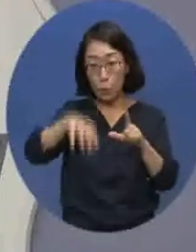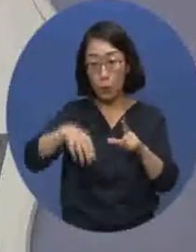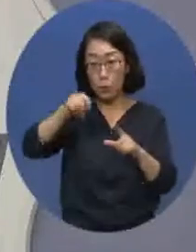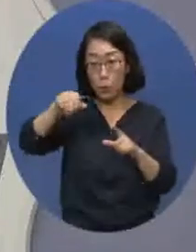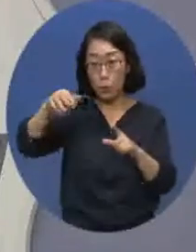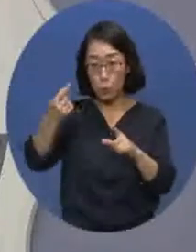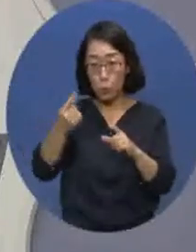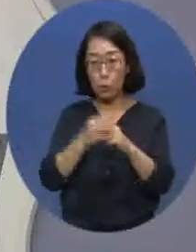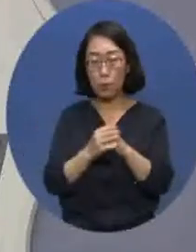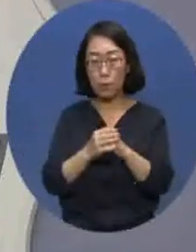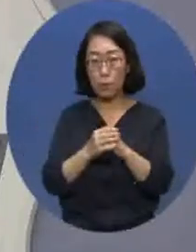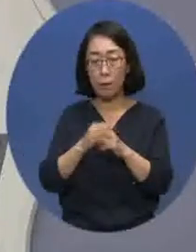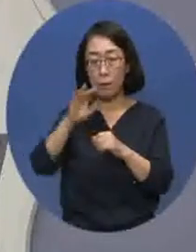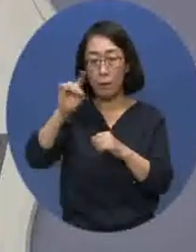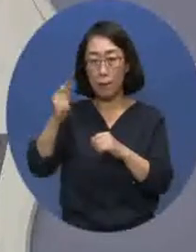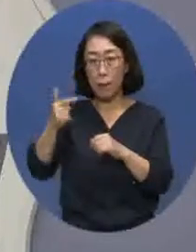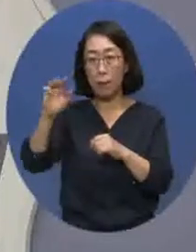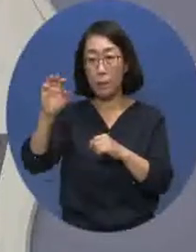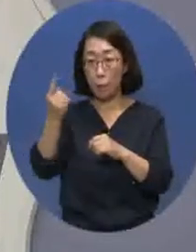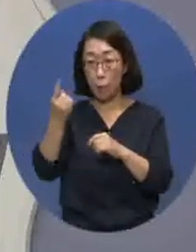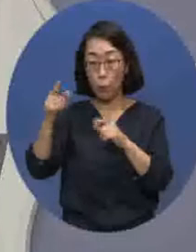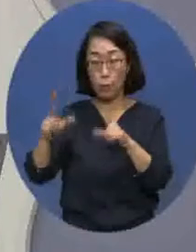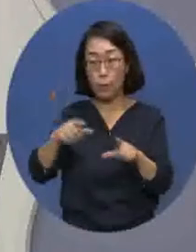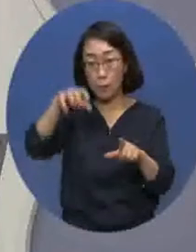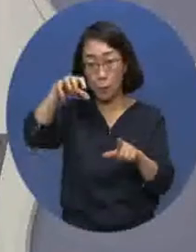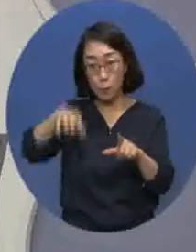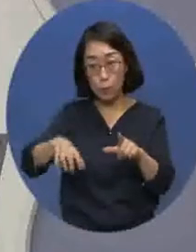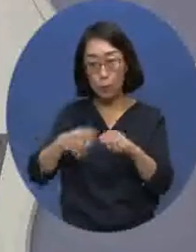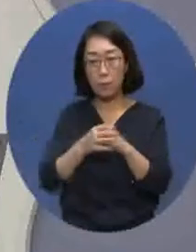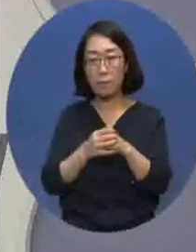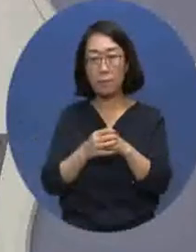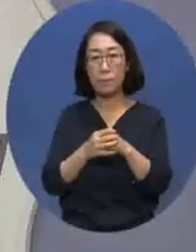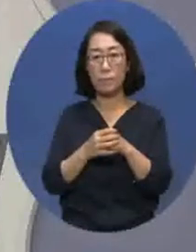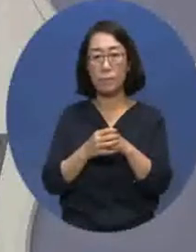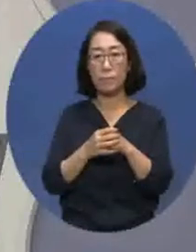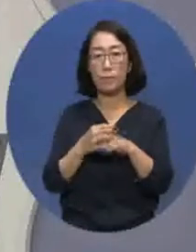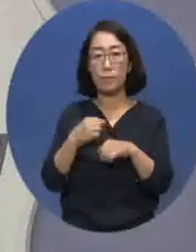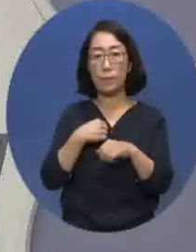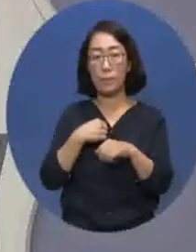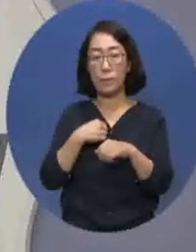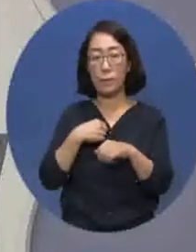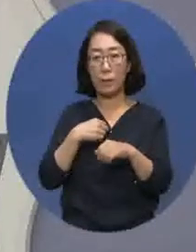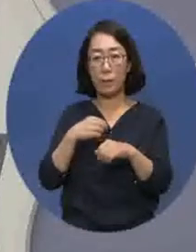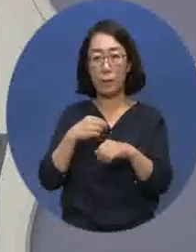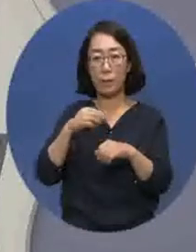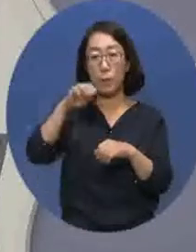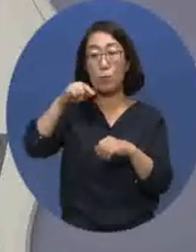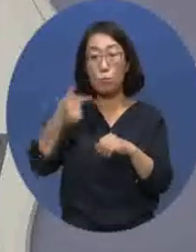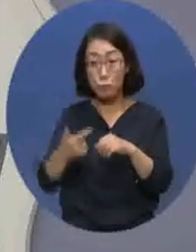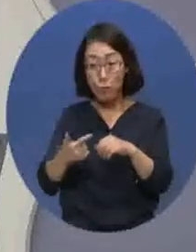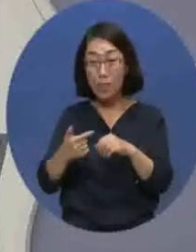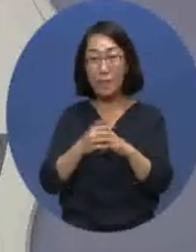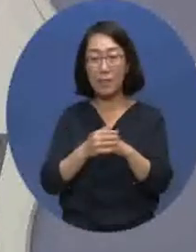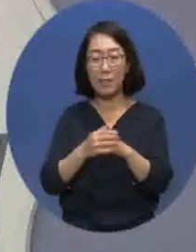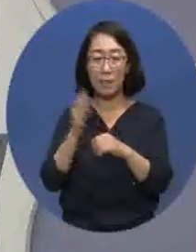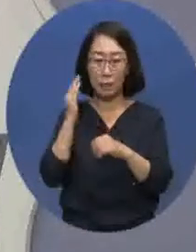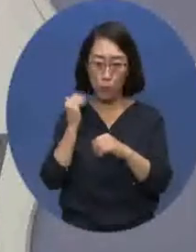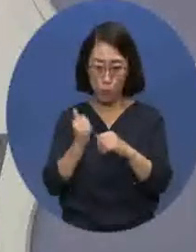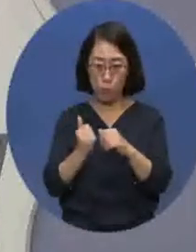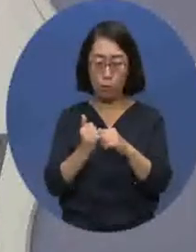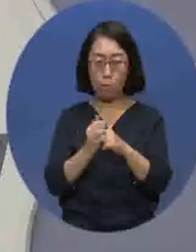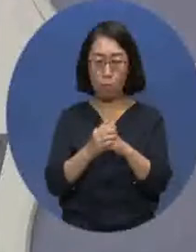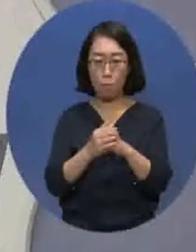줘 반포에 살고 있는데 국내에서 제가 그 문재인 대통령 선거 운동을 했죠